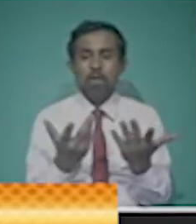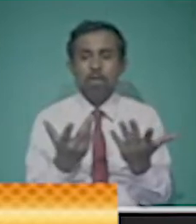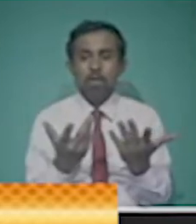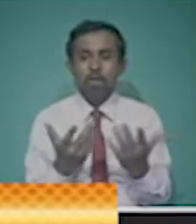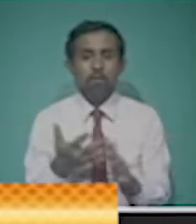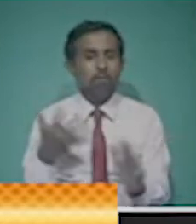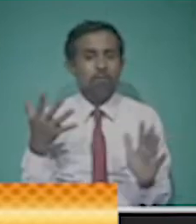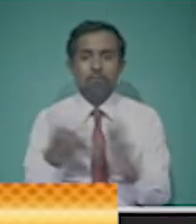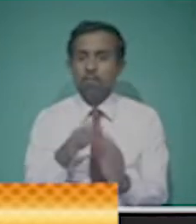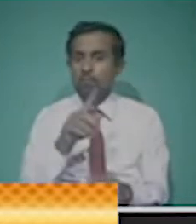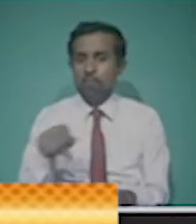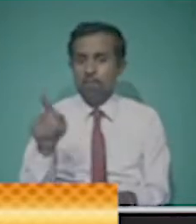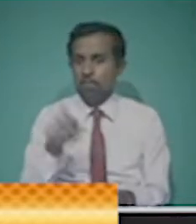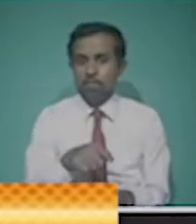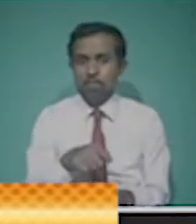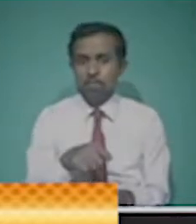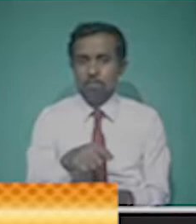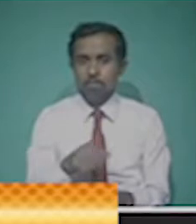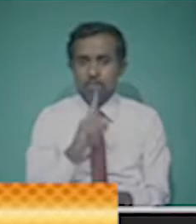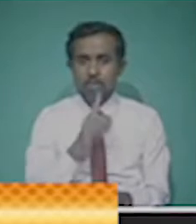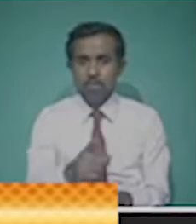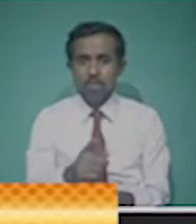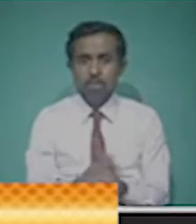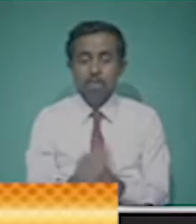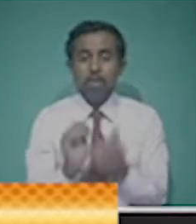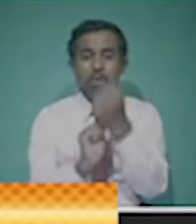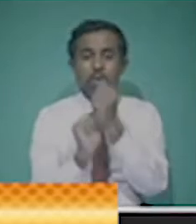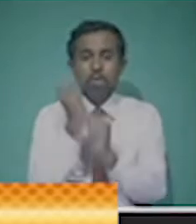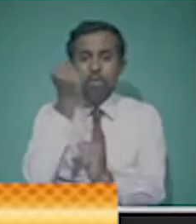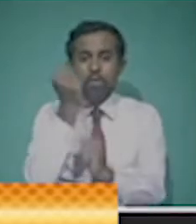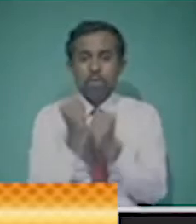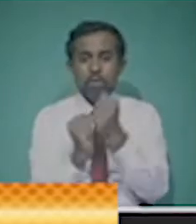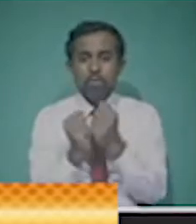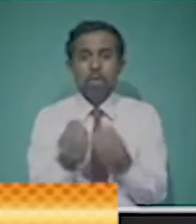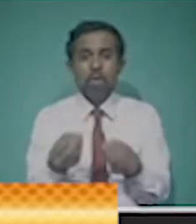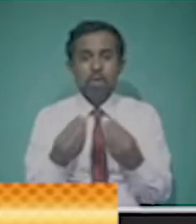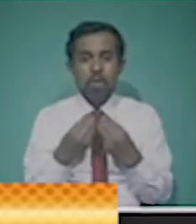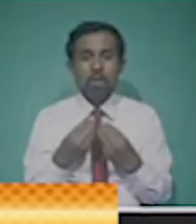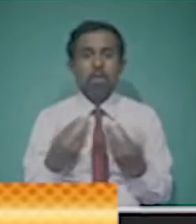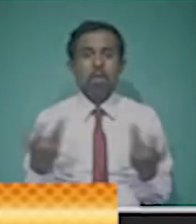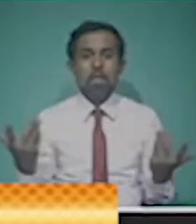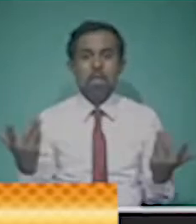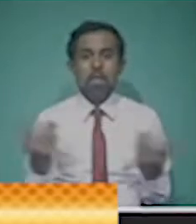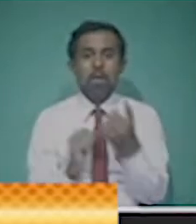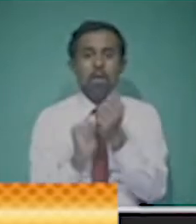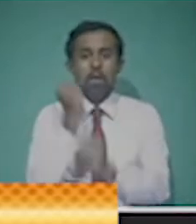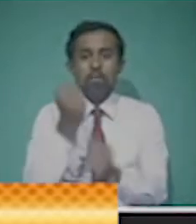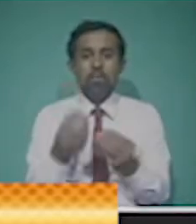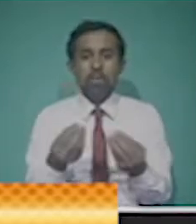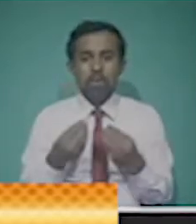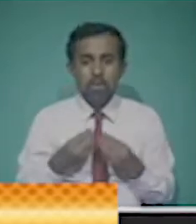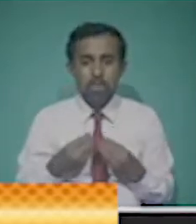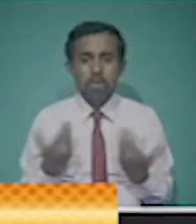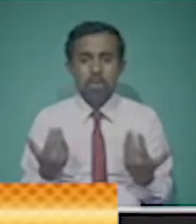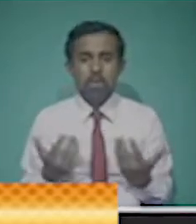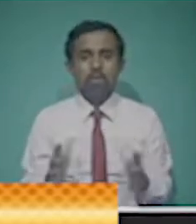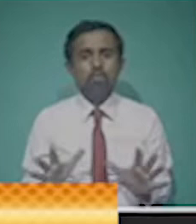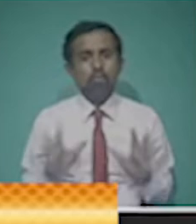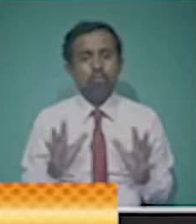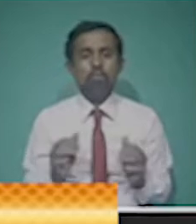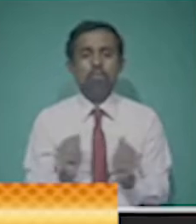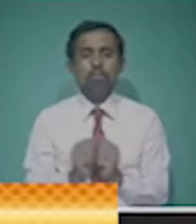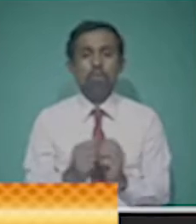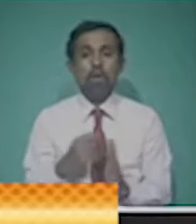beradi. Egam penala denda, ni cakap samurdi, egar lebenen ni egar lanteh, samurdi lebenen ni, ita pudu warga berak bega,